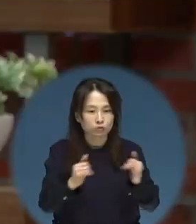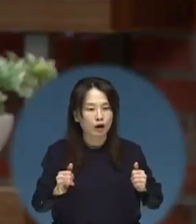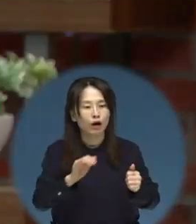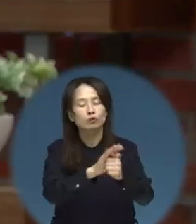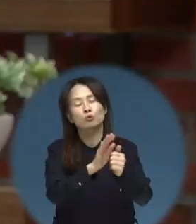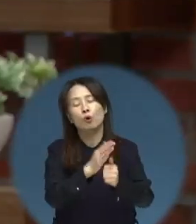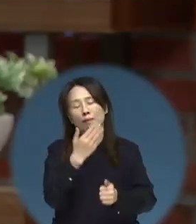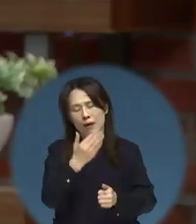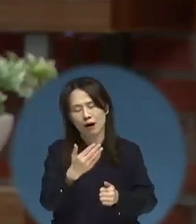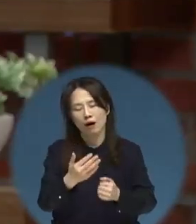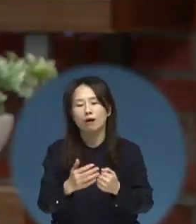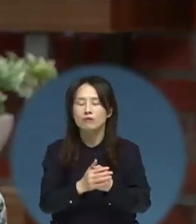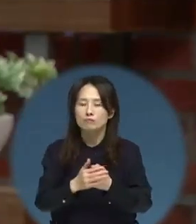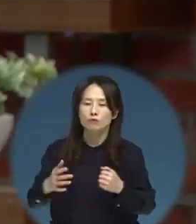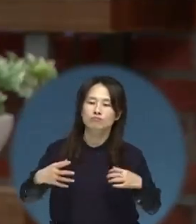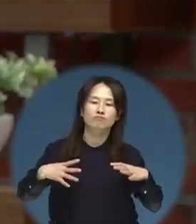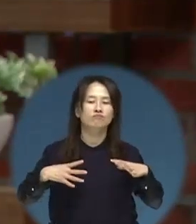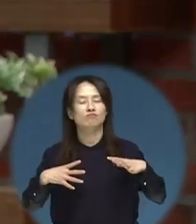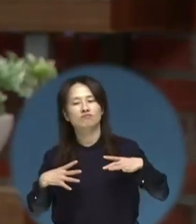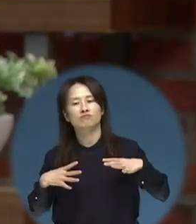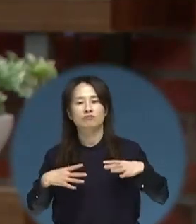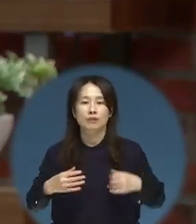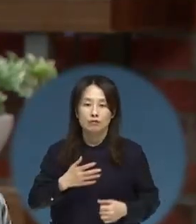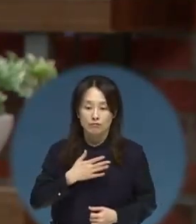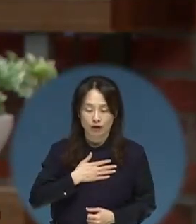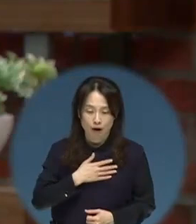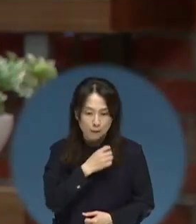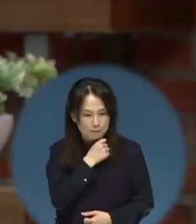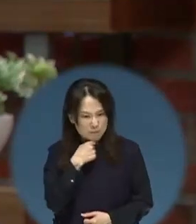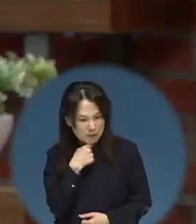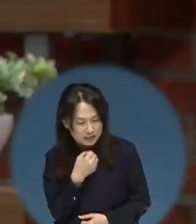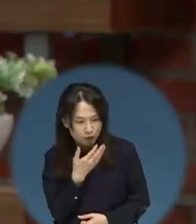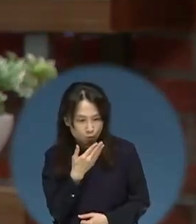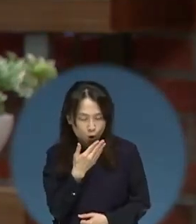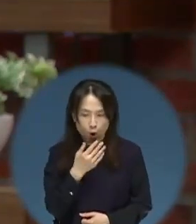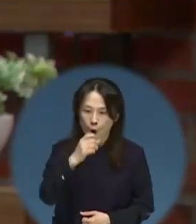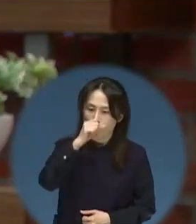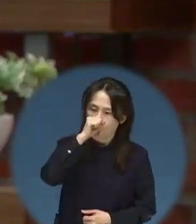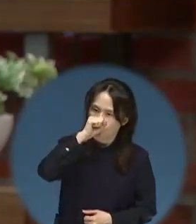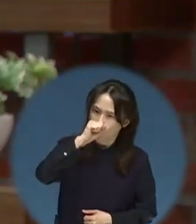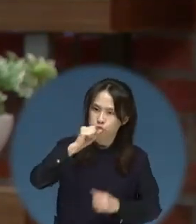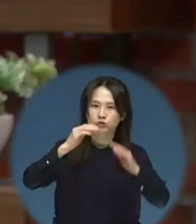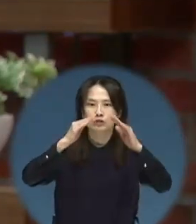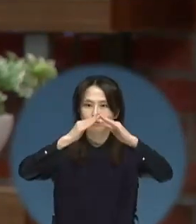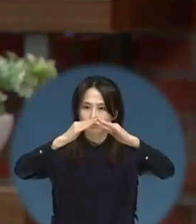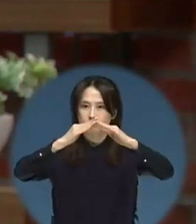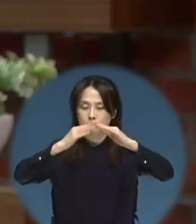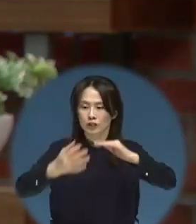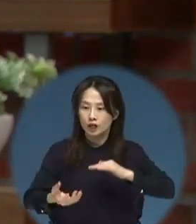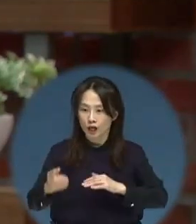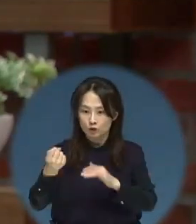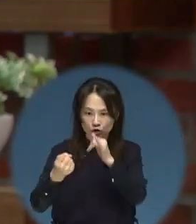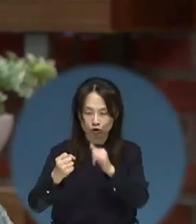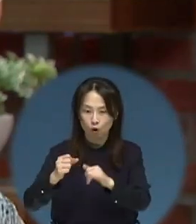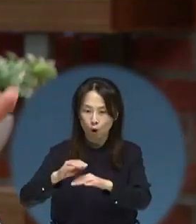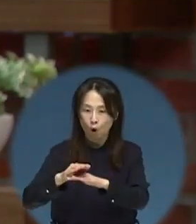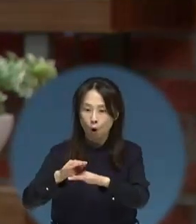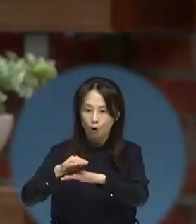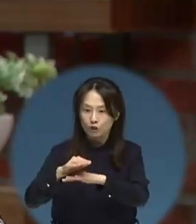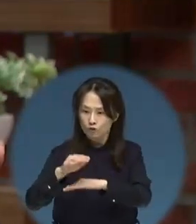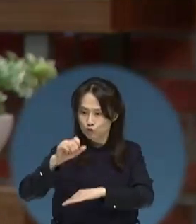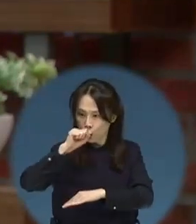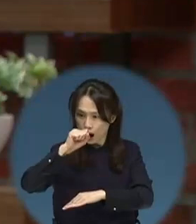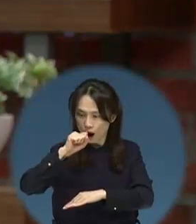됐으면 좋겠어요. 예. 내가 많은, 내가 맛있는 걸 먹는다. 내가 좋은 차를 탄다. 내가 좋은 집을 가지고 있다. 이것 또한 좋은 거지만 내가